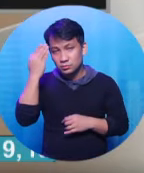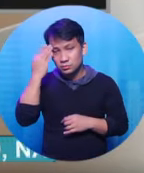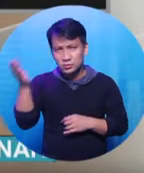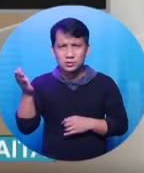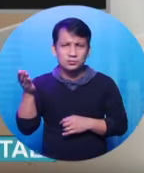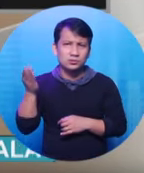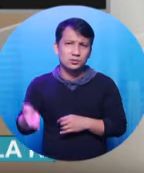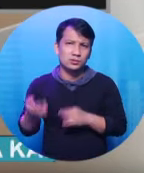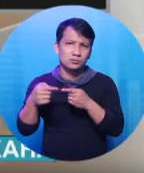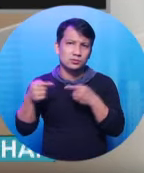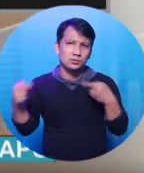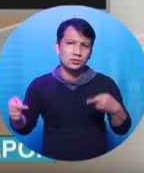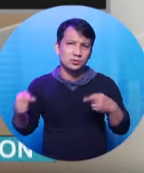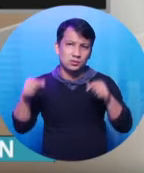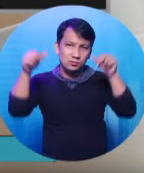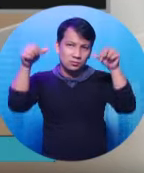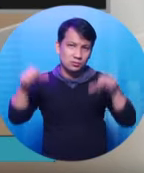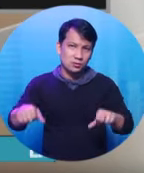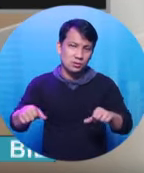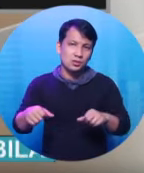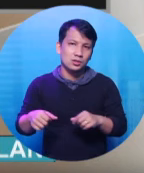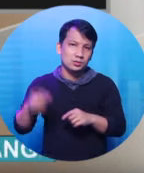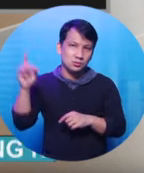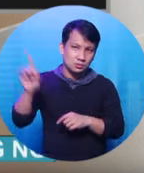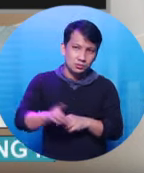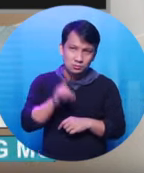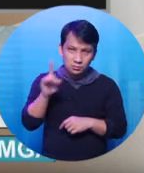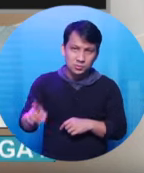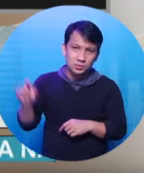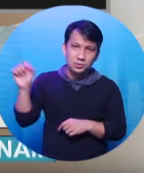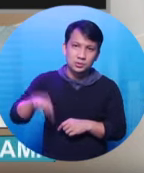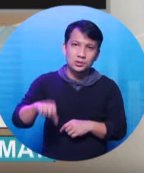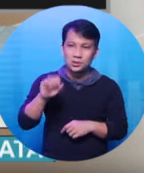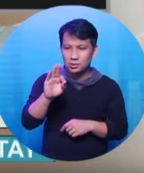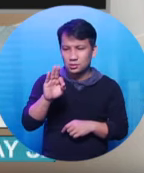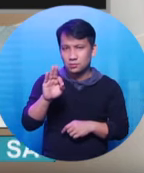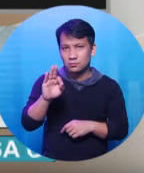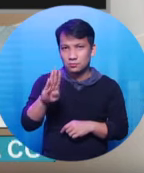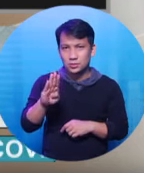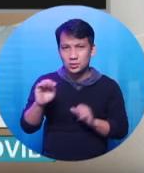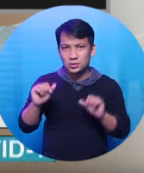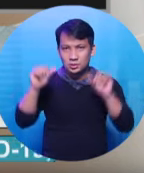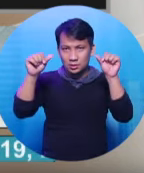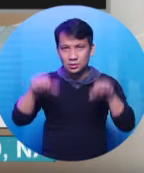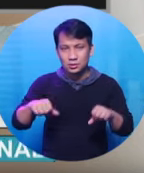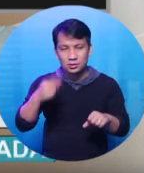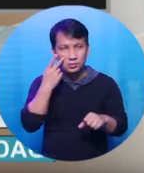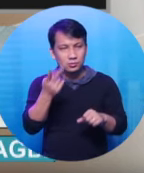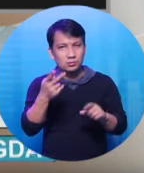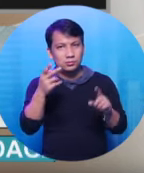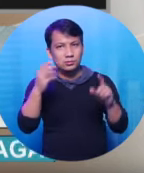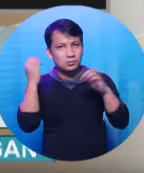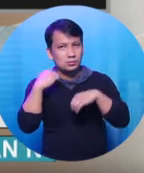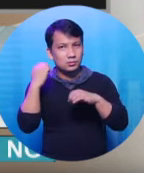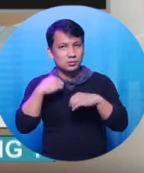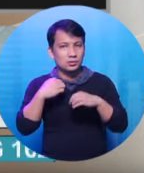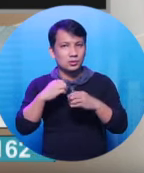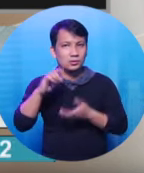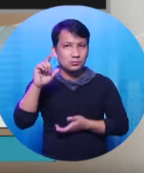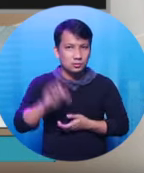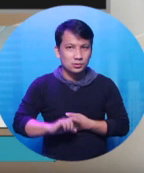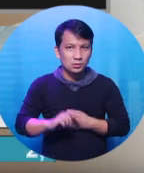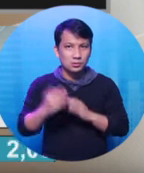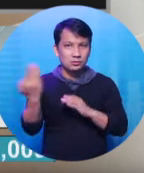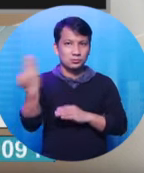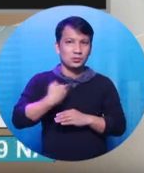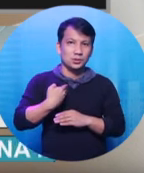na pag may kaaway siya, ipopost niya yung dalait-laiting niya sa Facebook. Pero hindi ko in-expect na magiging ganong kalaw yung attack